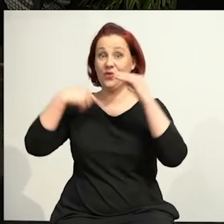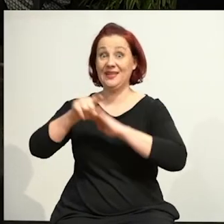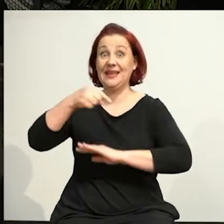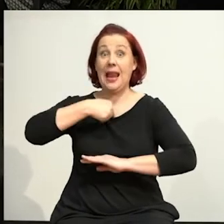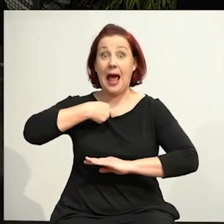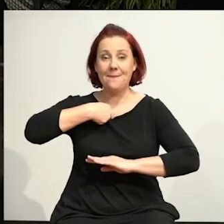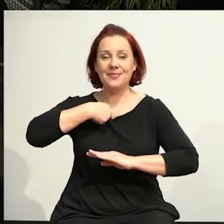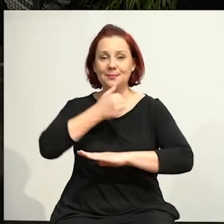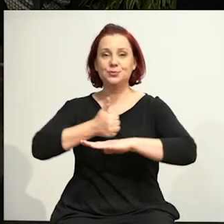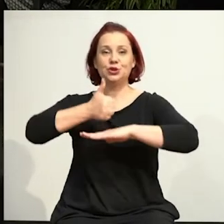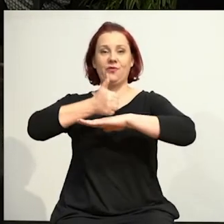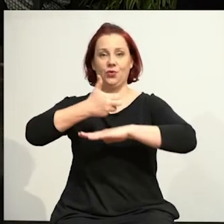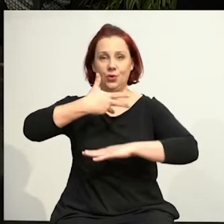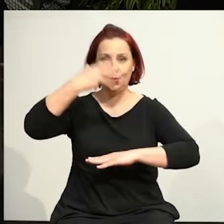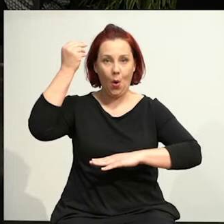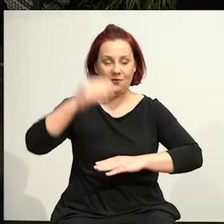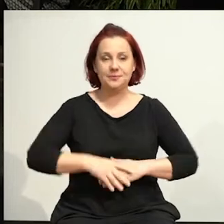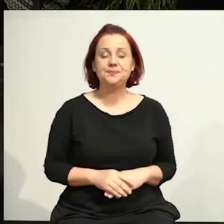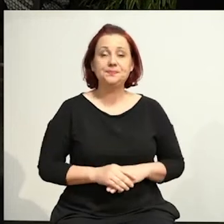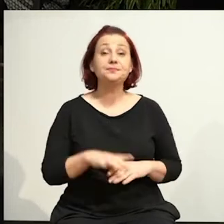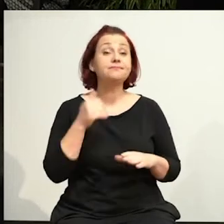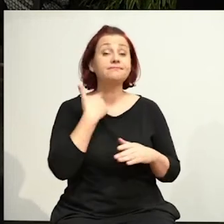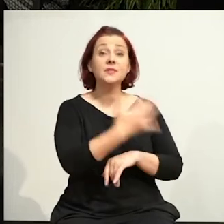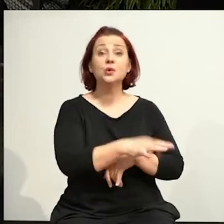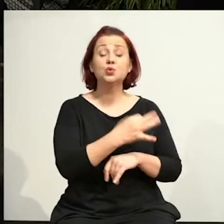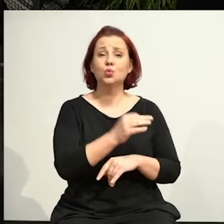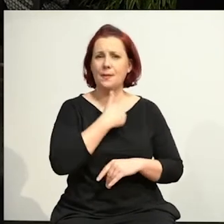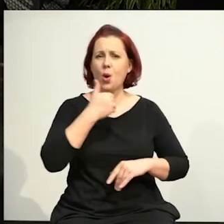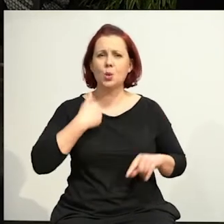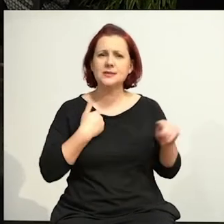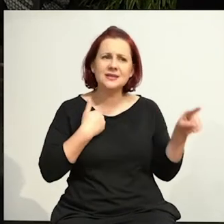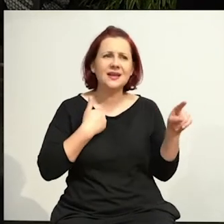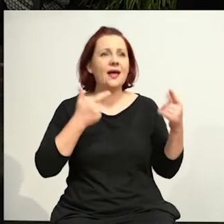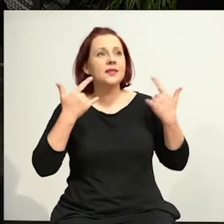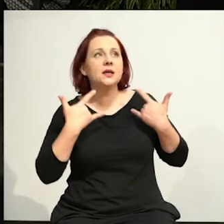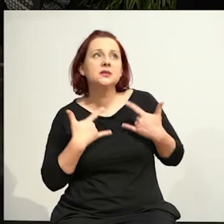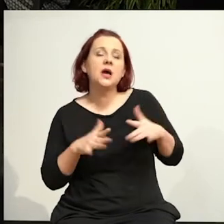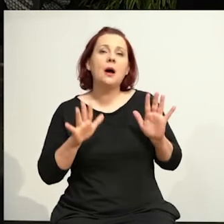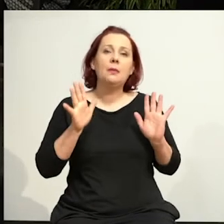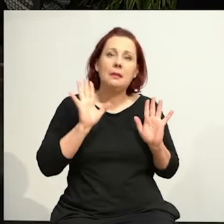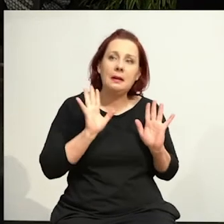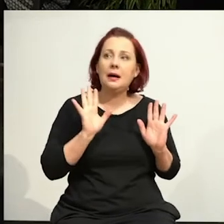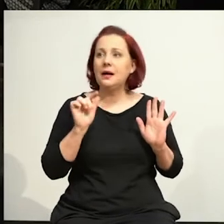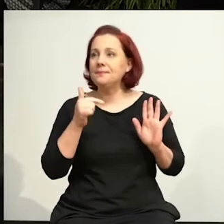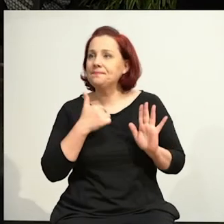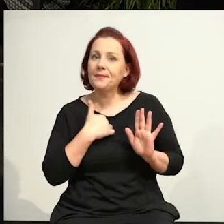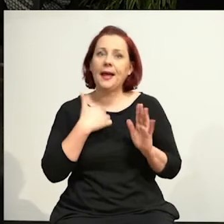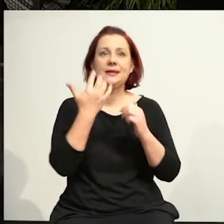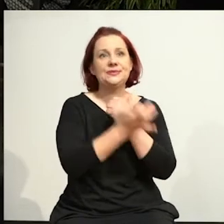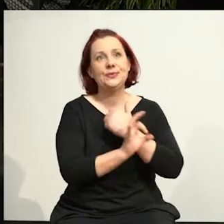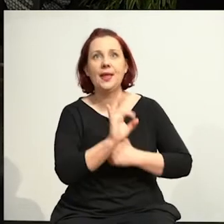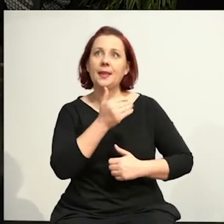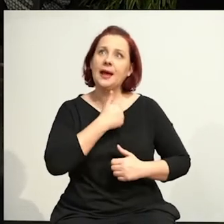podczas studiów polonistycznych nigdy nie chciałam brzmieć jak taka właśnie egzaltowana studentka polonistyki, która